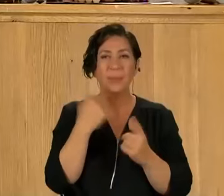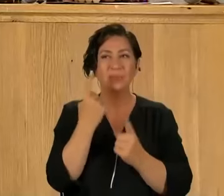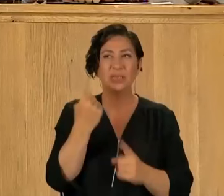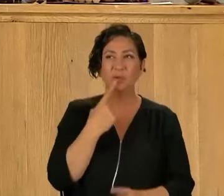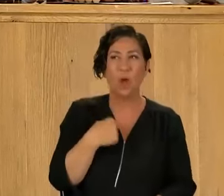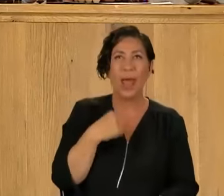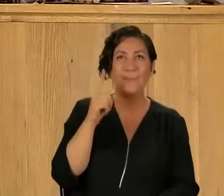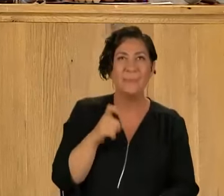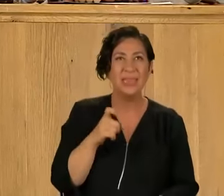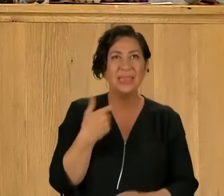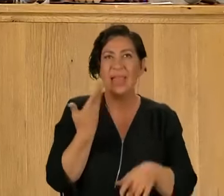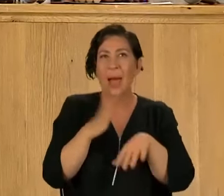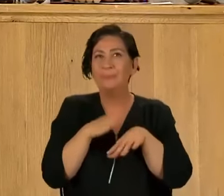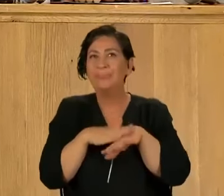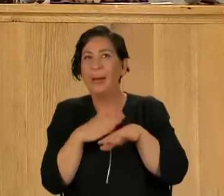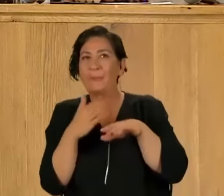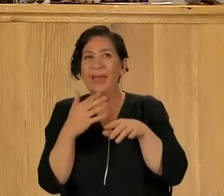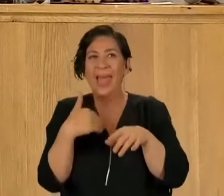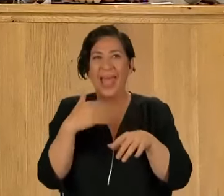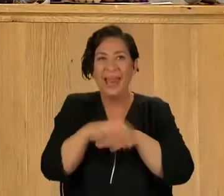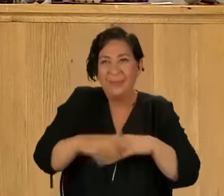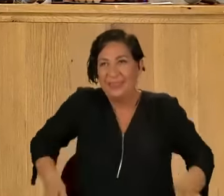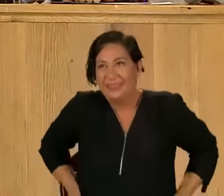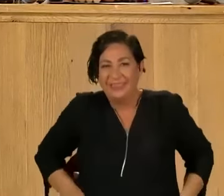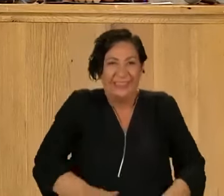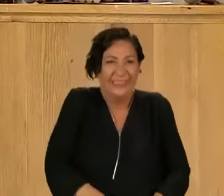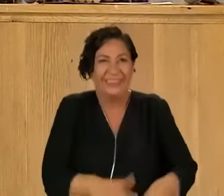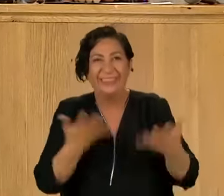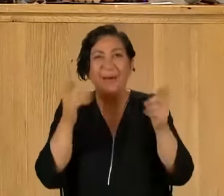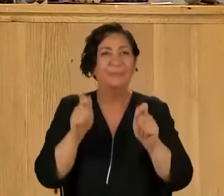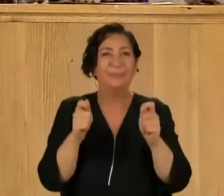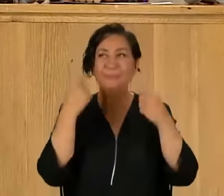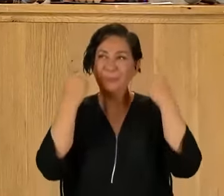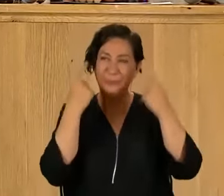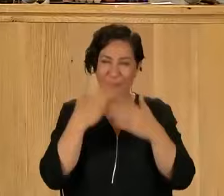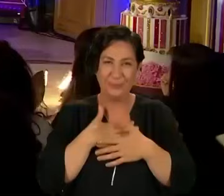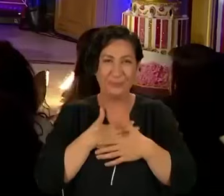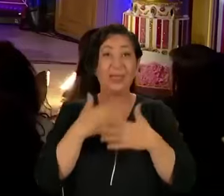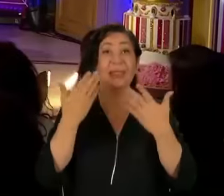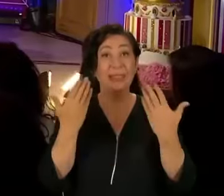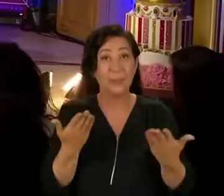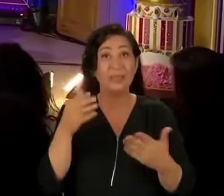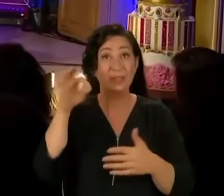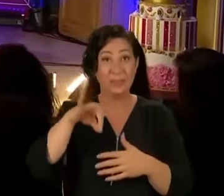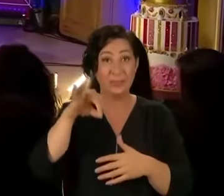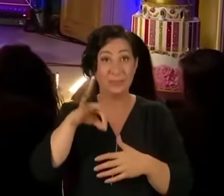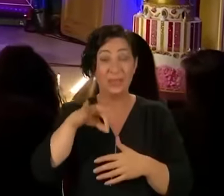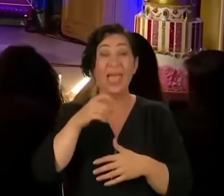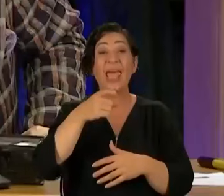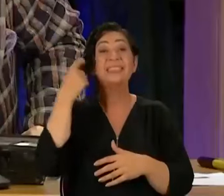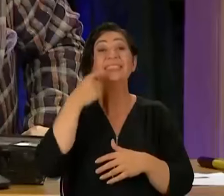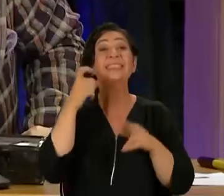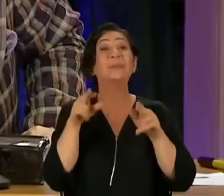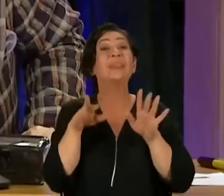şey söyler mi? Yani ne yapsam acaba? Hani elimi kolumu nasıl koysam? Ama bir şey söyleyeceğim. Tabii ki öyle şimdi bir etki var. Eskisi